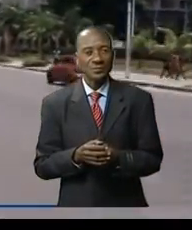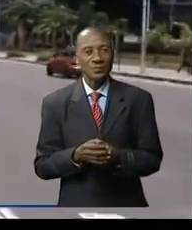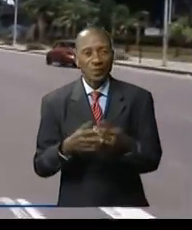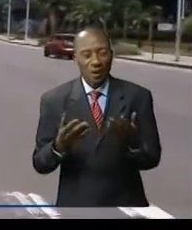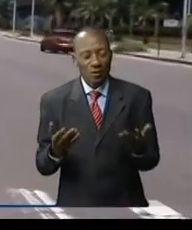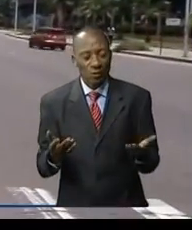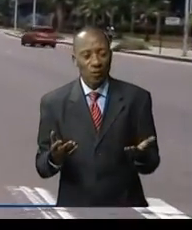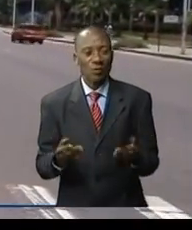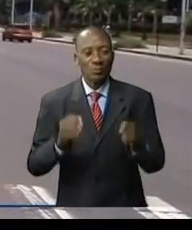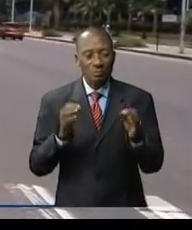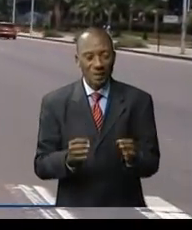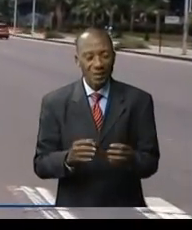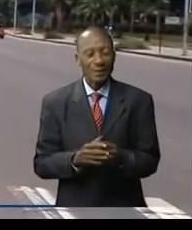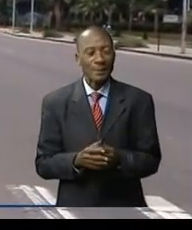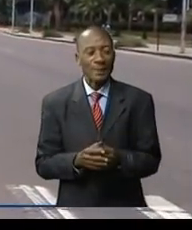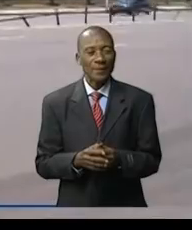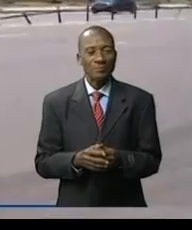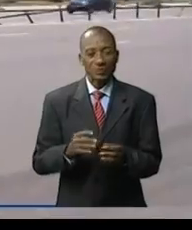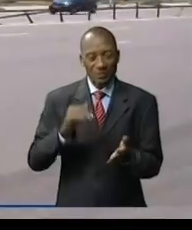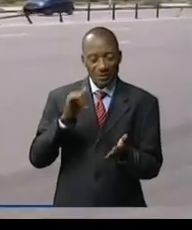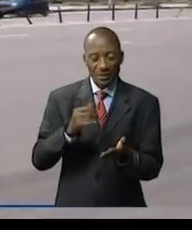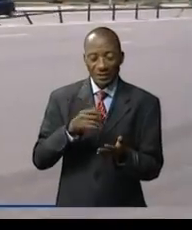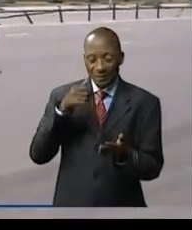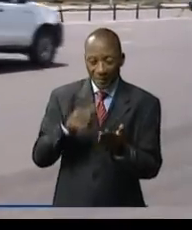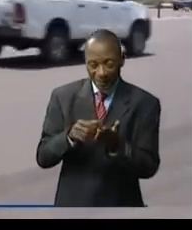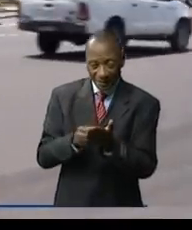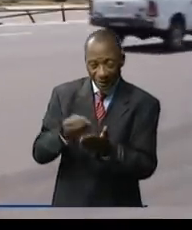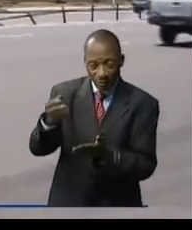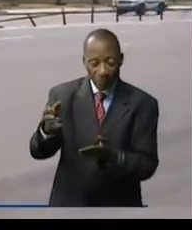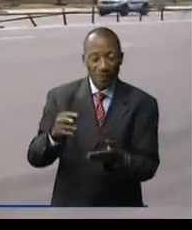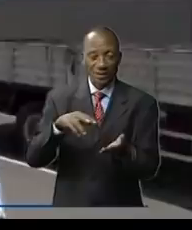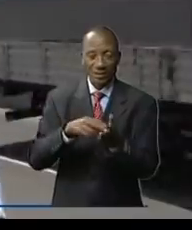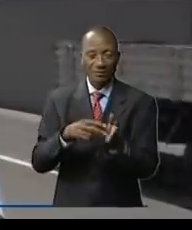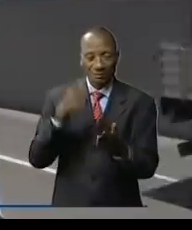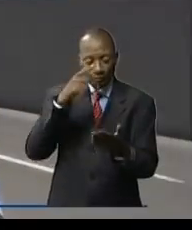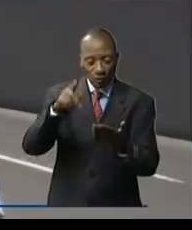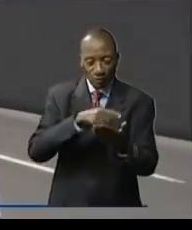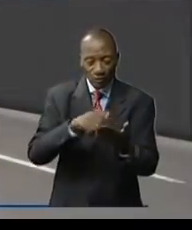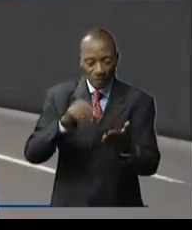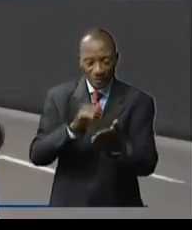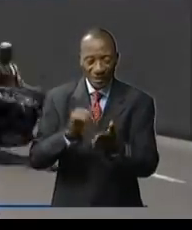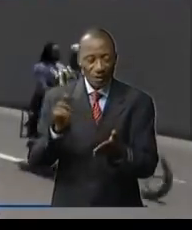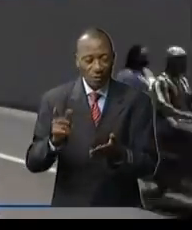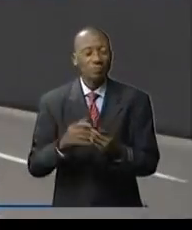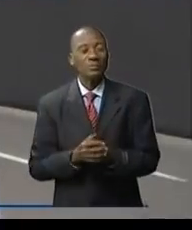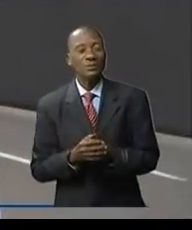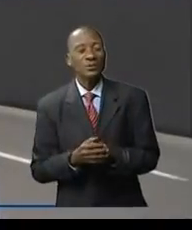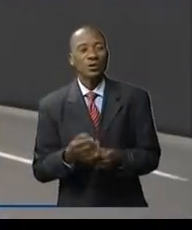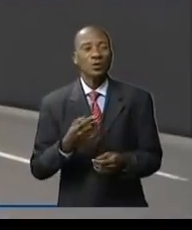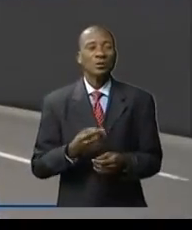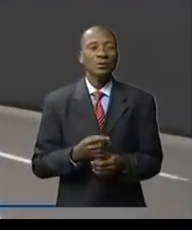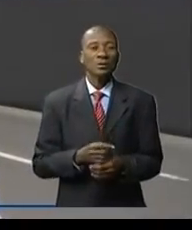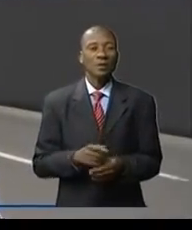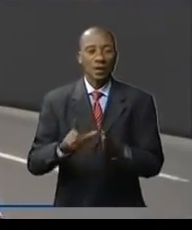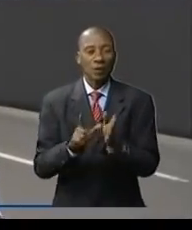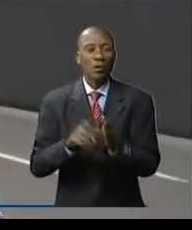loin son annulation, mais elle peut être plutôt traitée au moment opportun. Par cette session déjà, il y a eu plusieurs lois, plusieurs